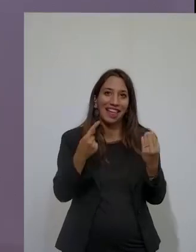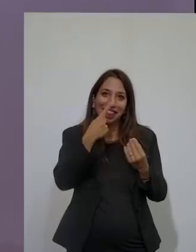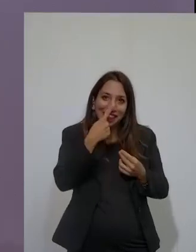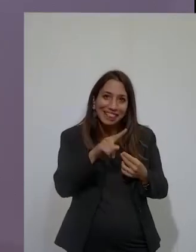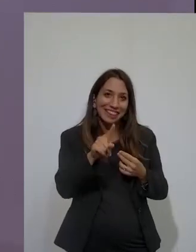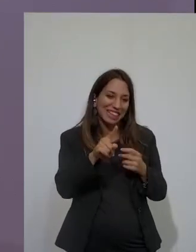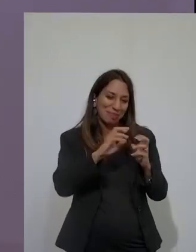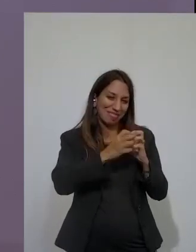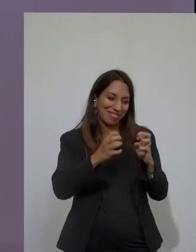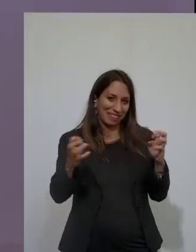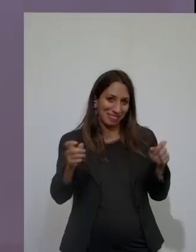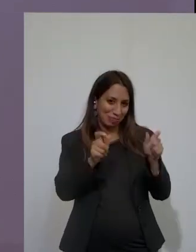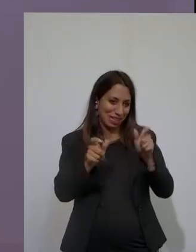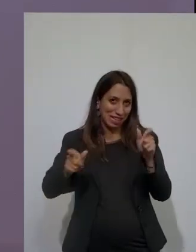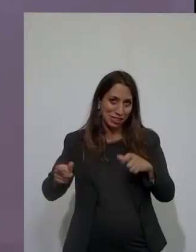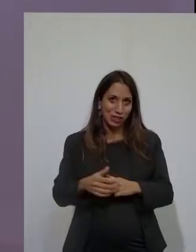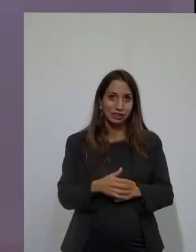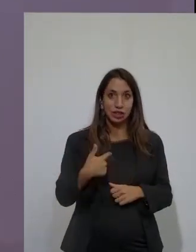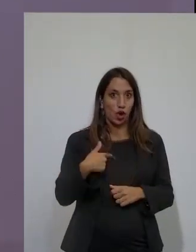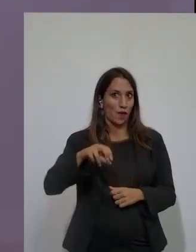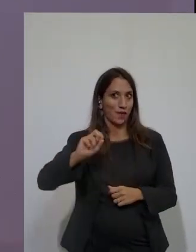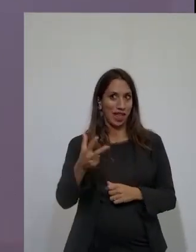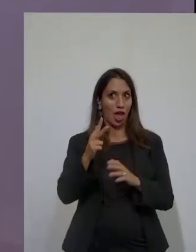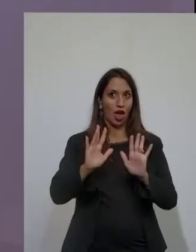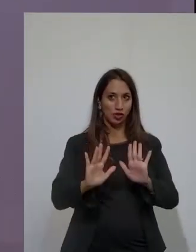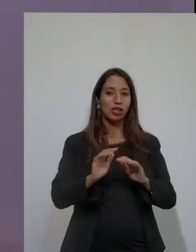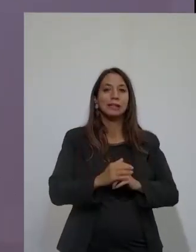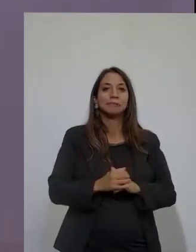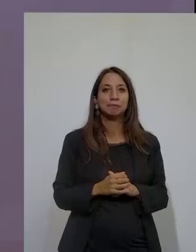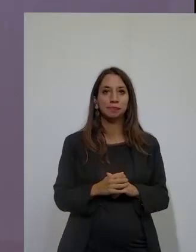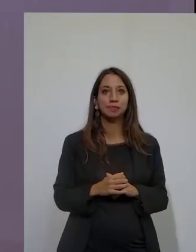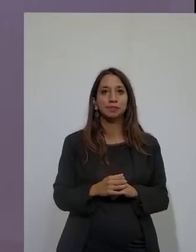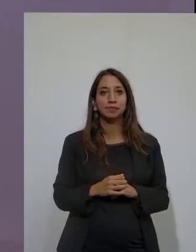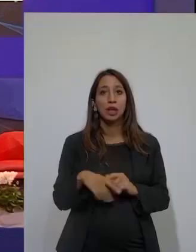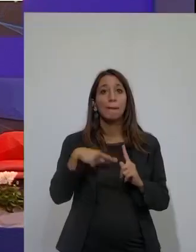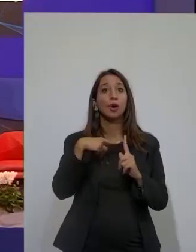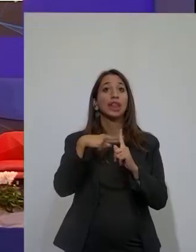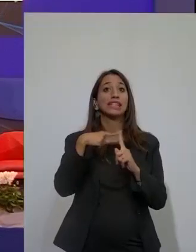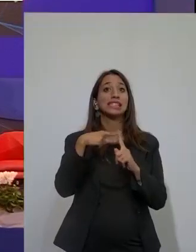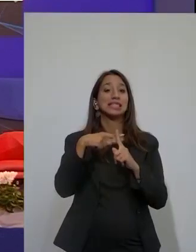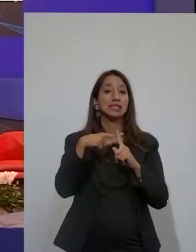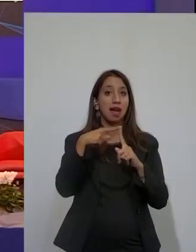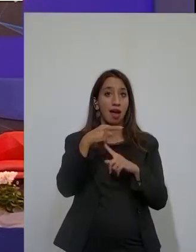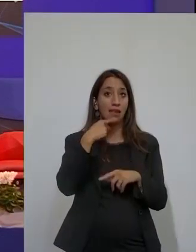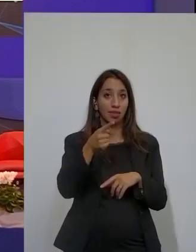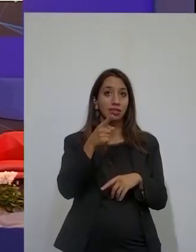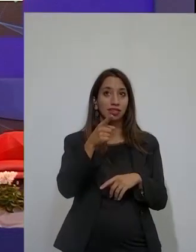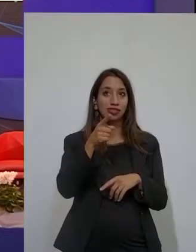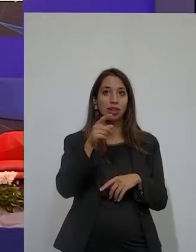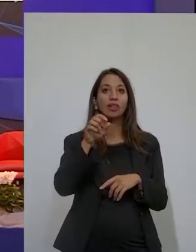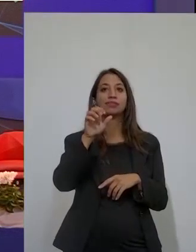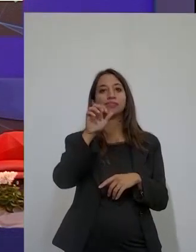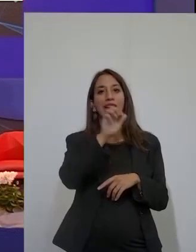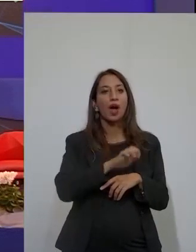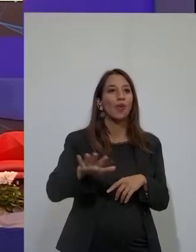tipologie diverse. Vado veloce. Il potenziale, secondo la European Caravan